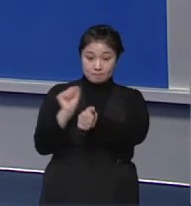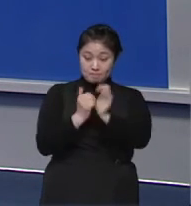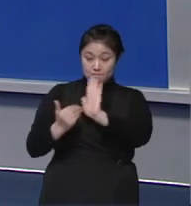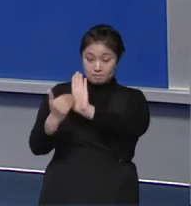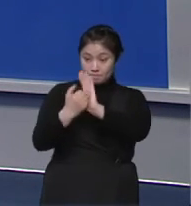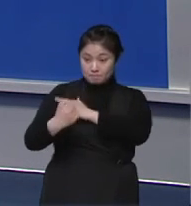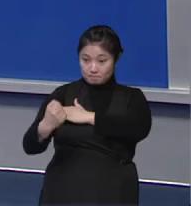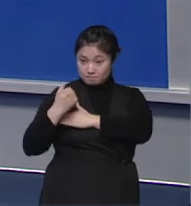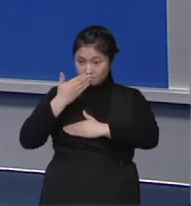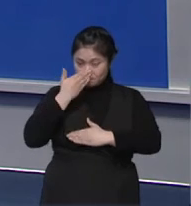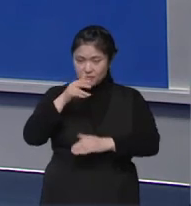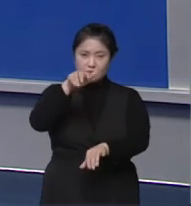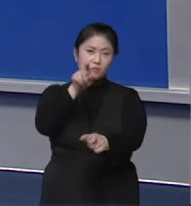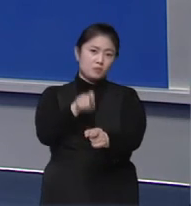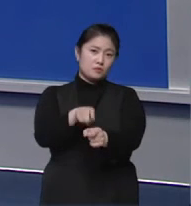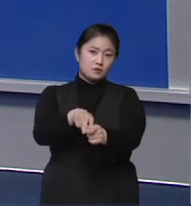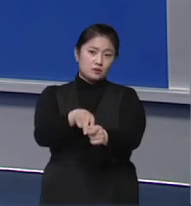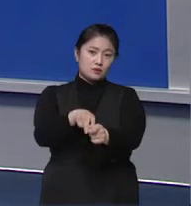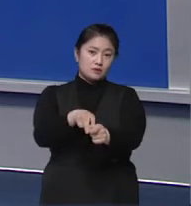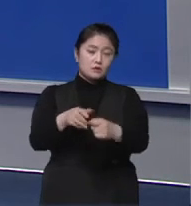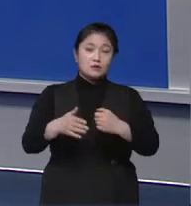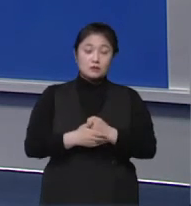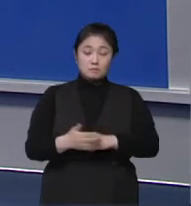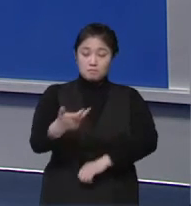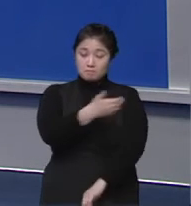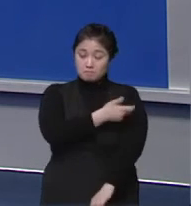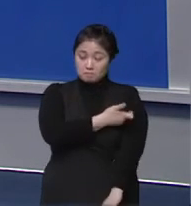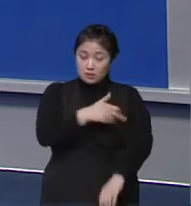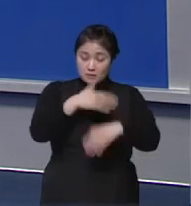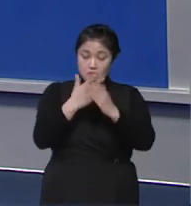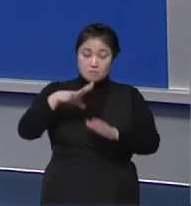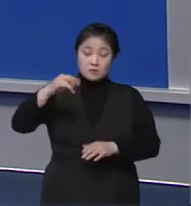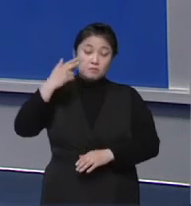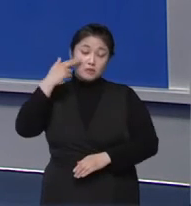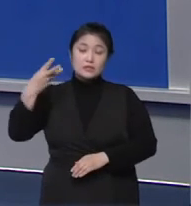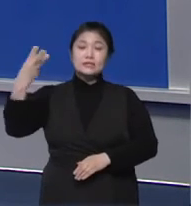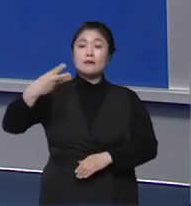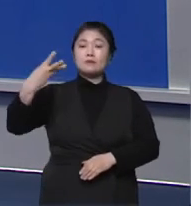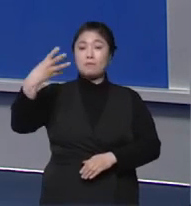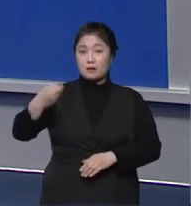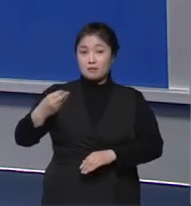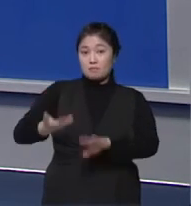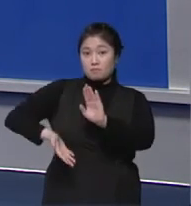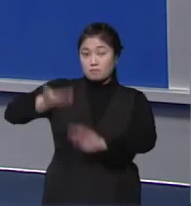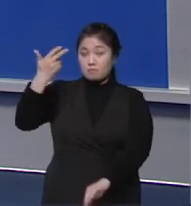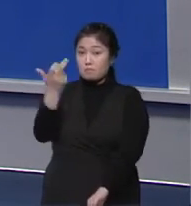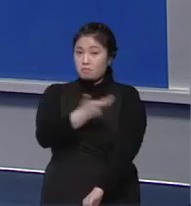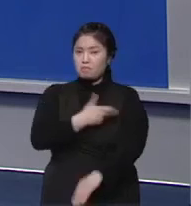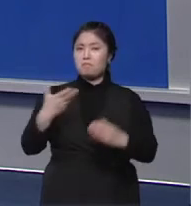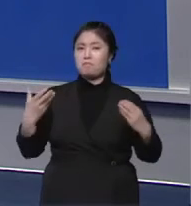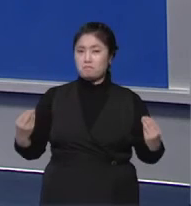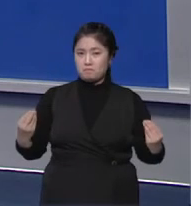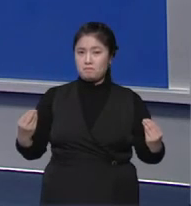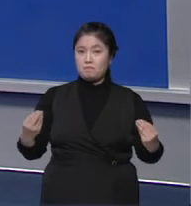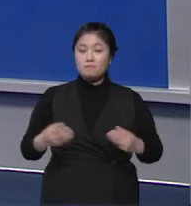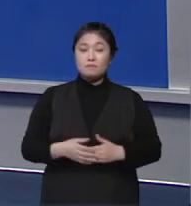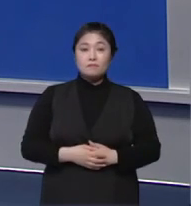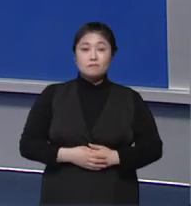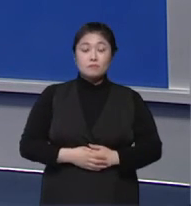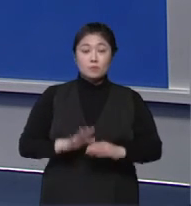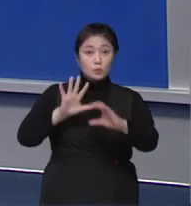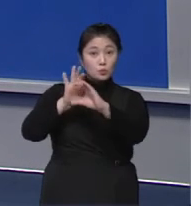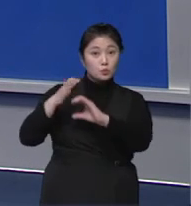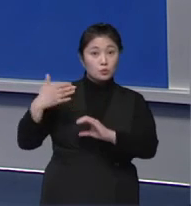형성한다는 목표입니다 백신이 먼저 도입 때 미국에서는 현재 3천만 명 넘게 백신접종을 마쳤습니다